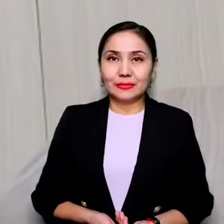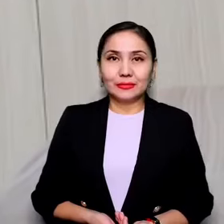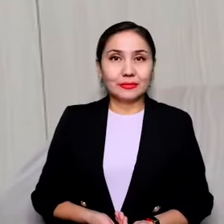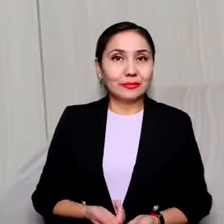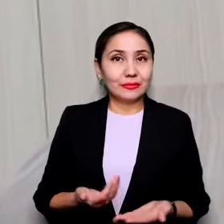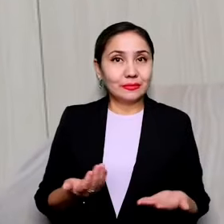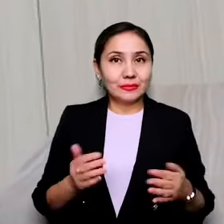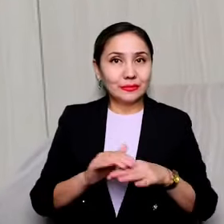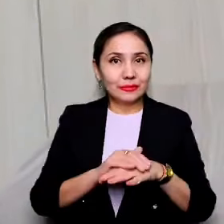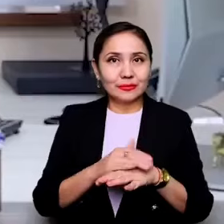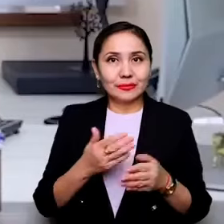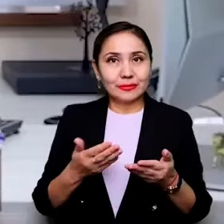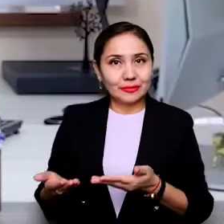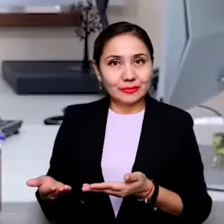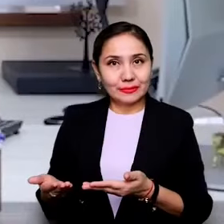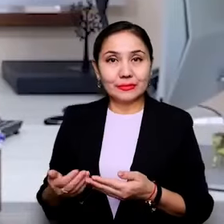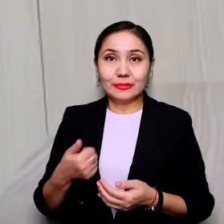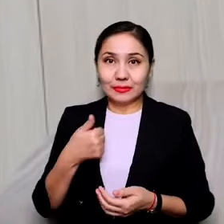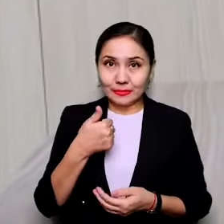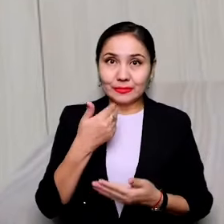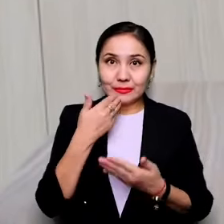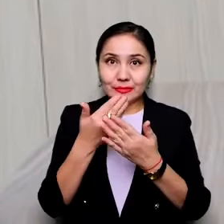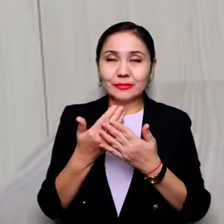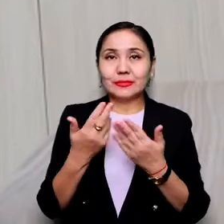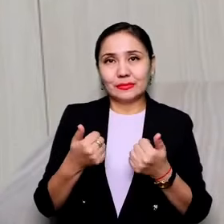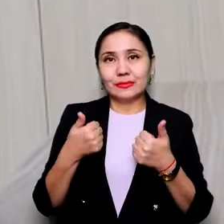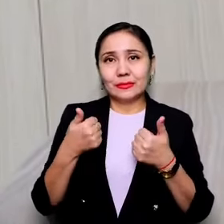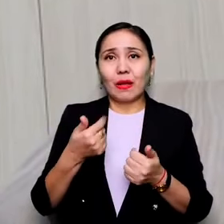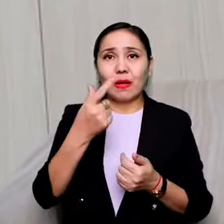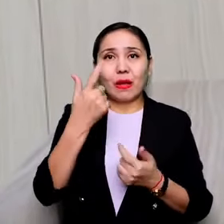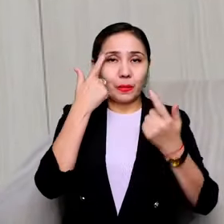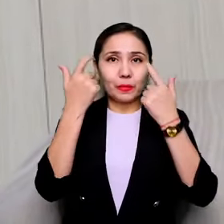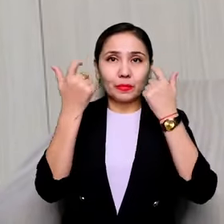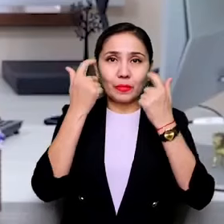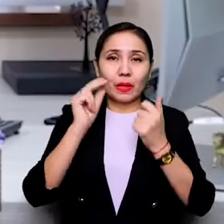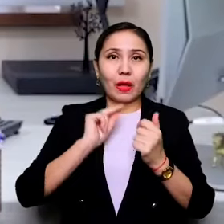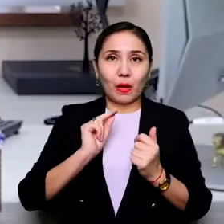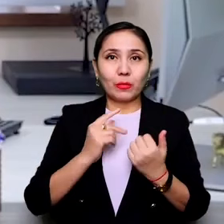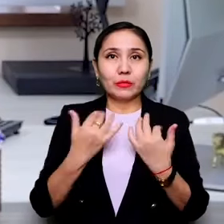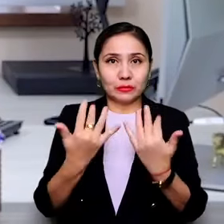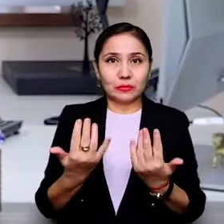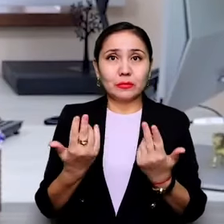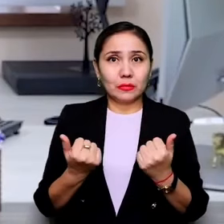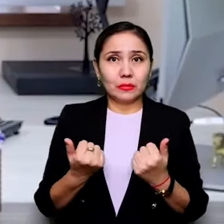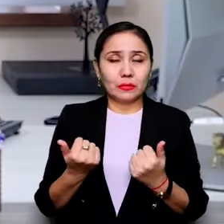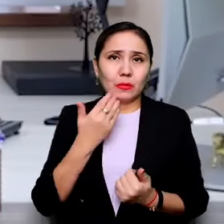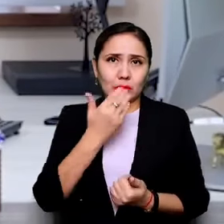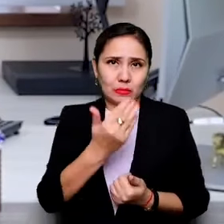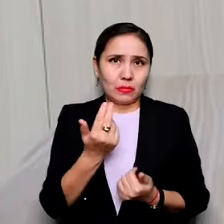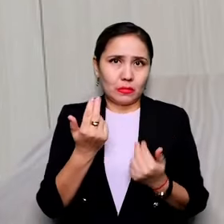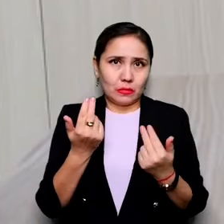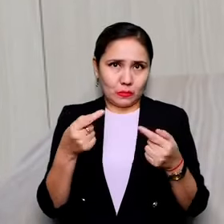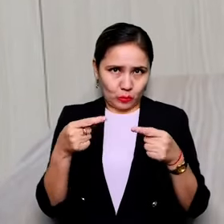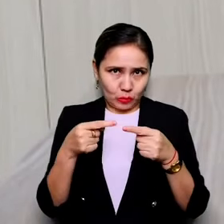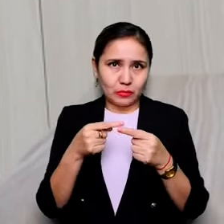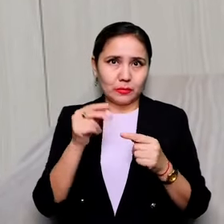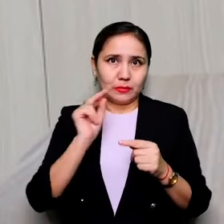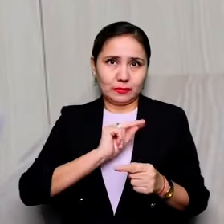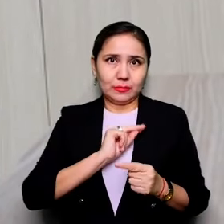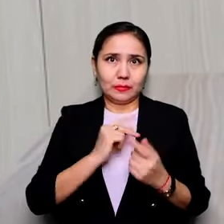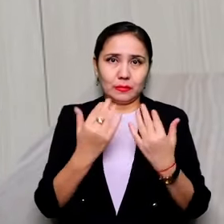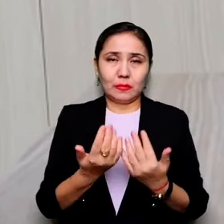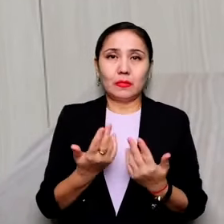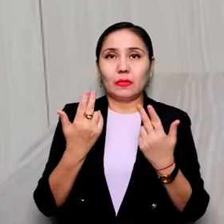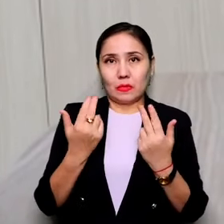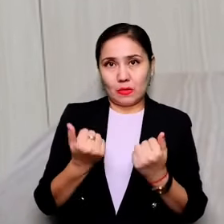Keling. Yaxshimisiz? Rahmat, xudoga shukr. Men e'lon bo'yicha keldim oldingizga. Aniq e'lon bo'yicha keldingizmi? Ha.